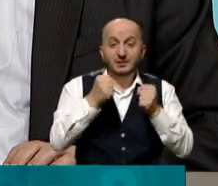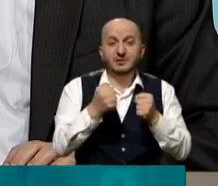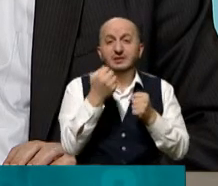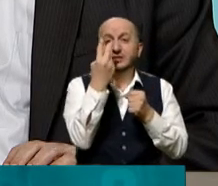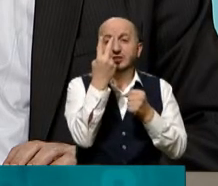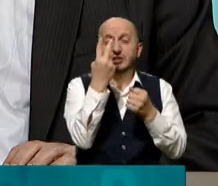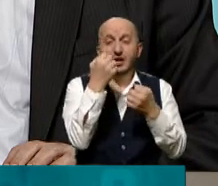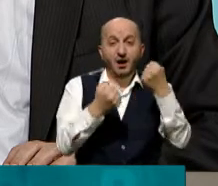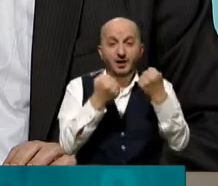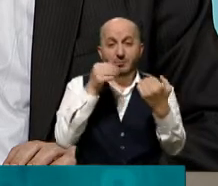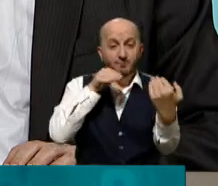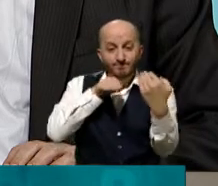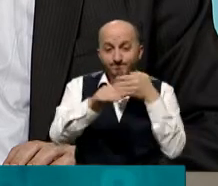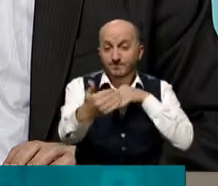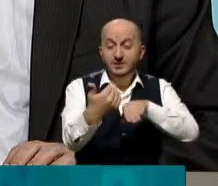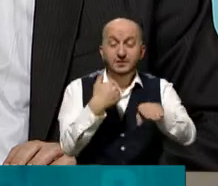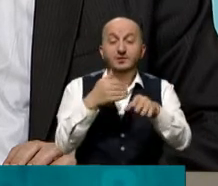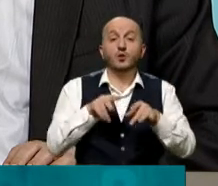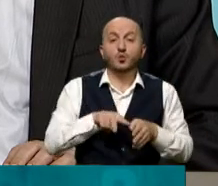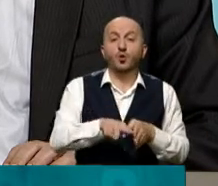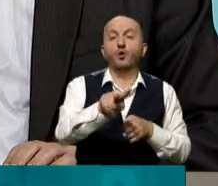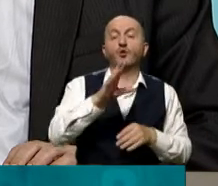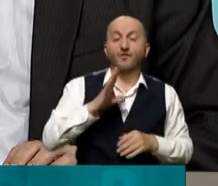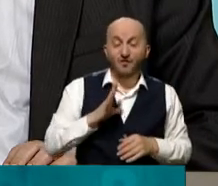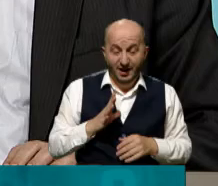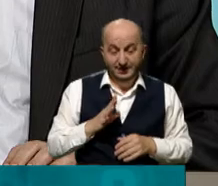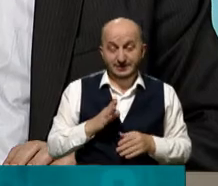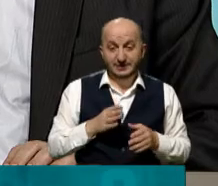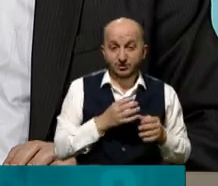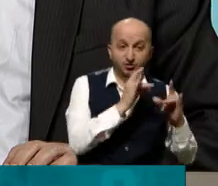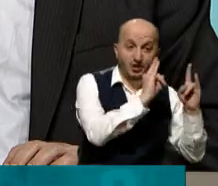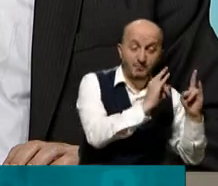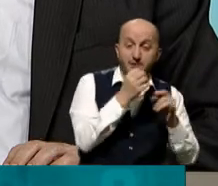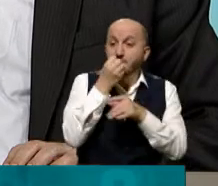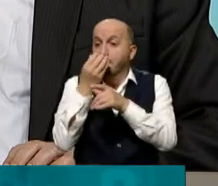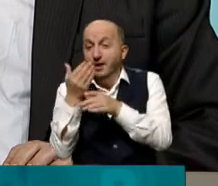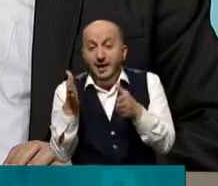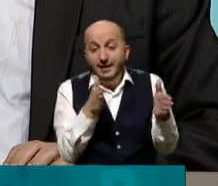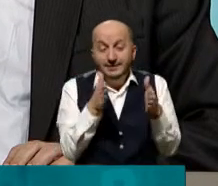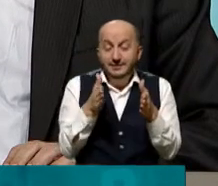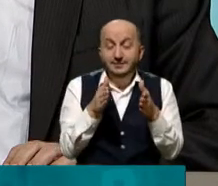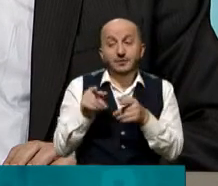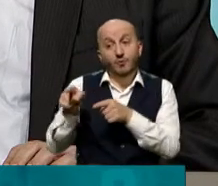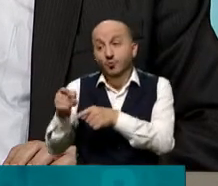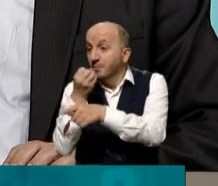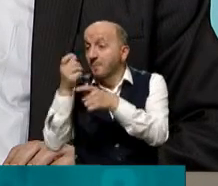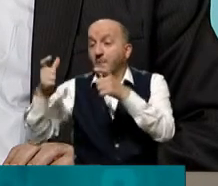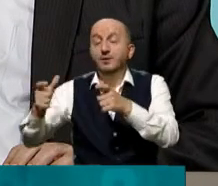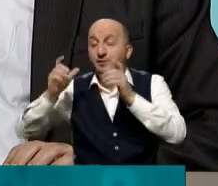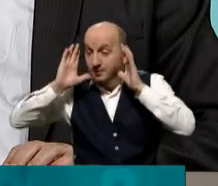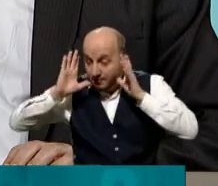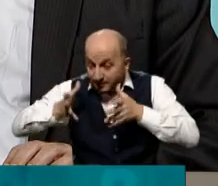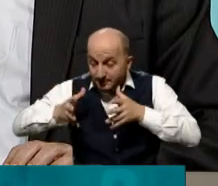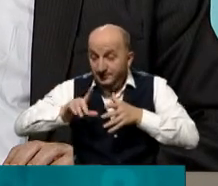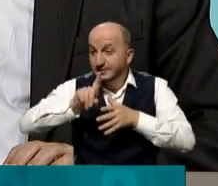kadar yol var camiyle park arasında demiş. Burada namaz kılınır mı kılınmaz mı? Ben sorunun